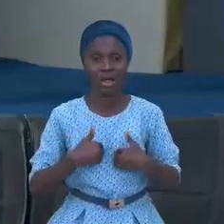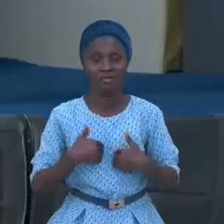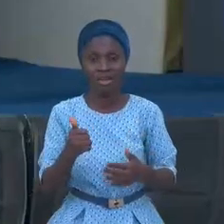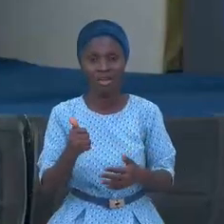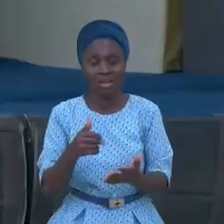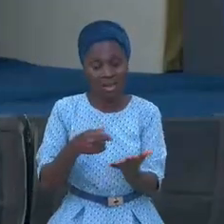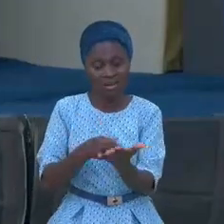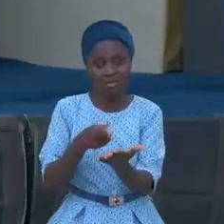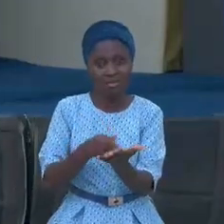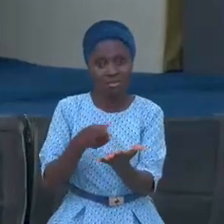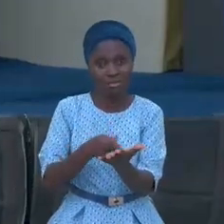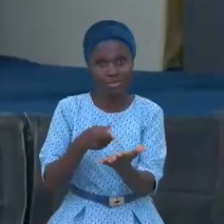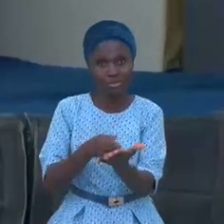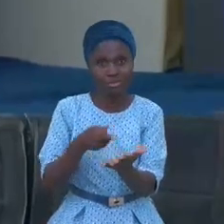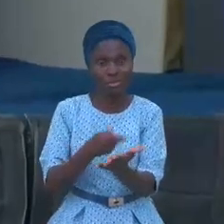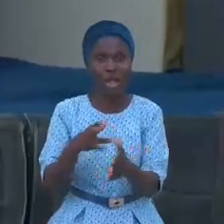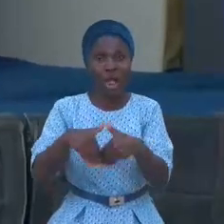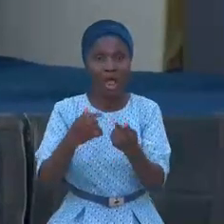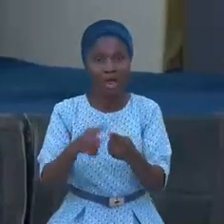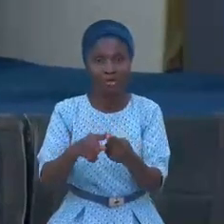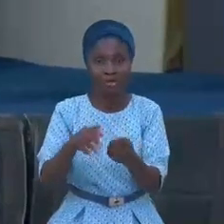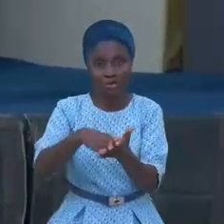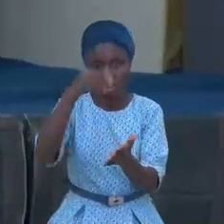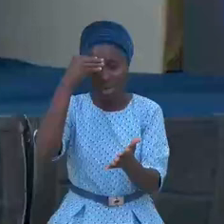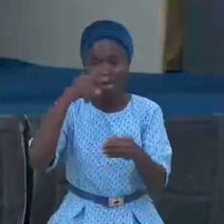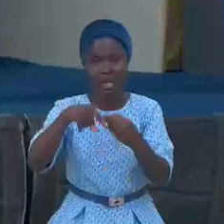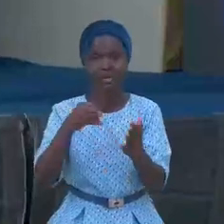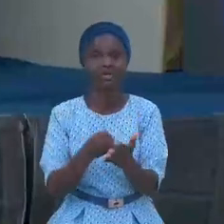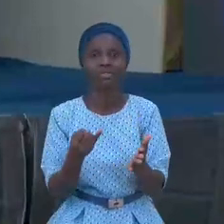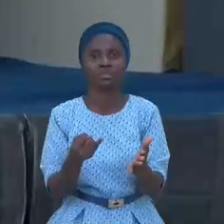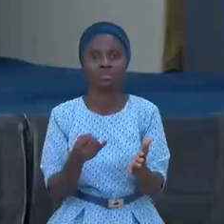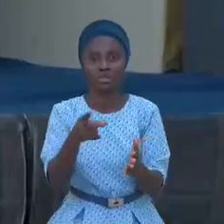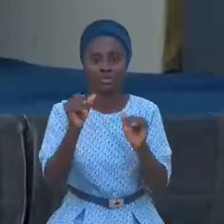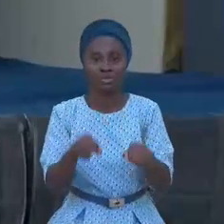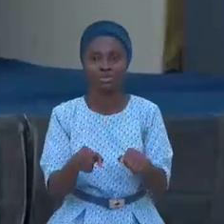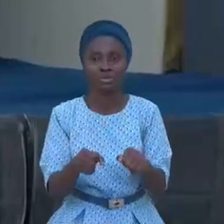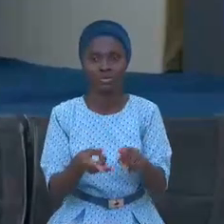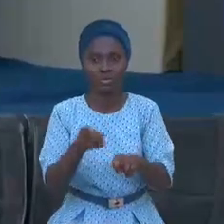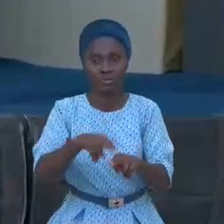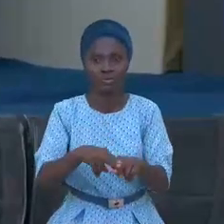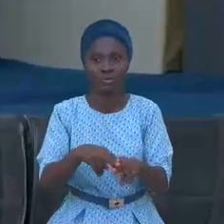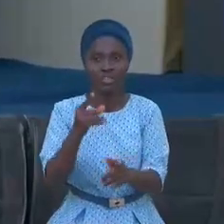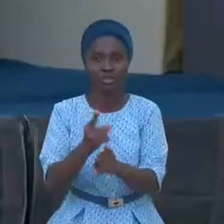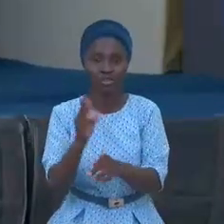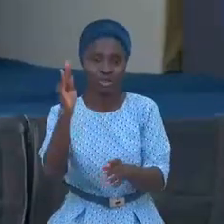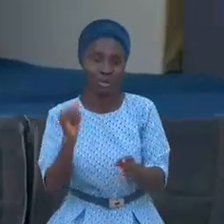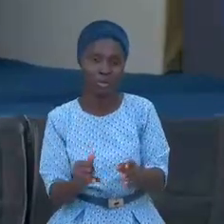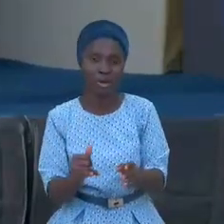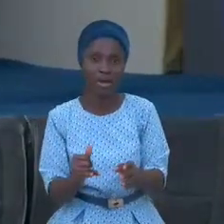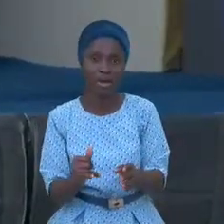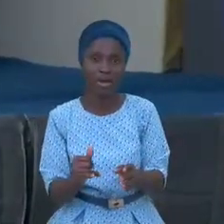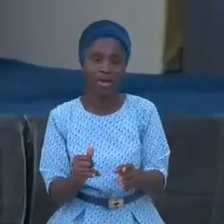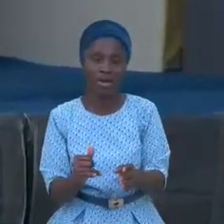recherches. Je veux apprendre ceci. Vous pouvez avoir un nouveau diplôme en aspirant et